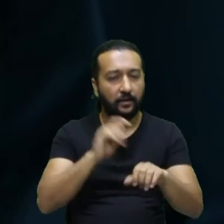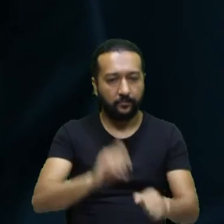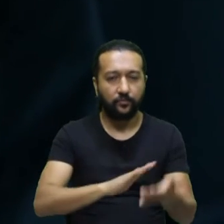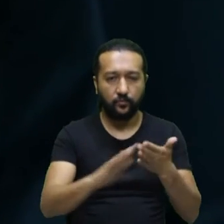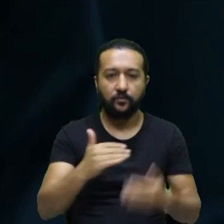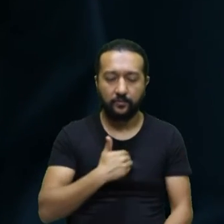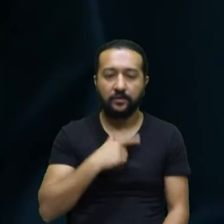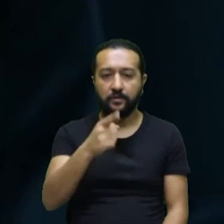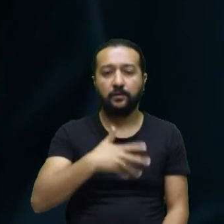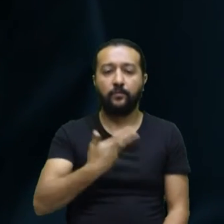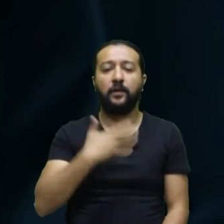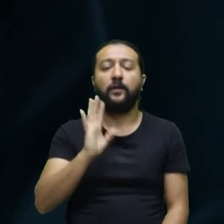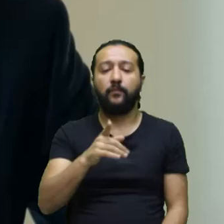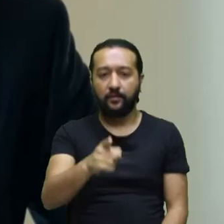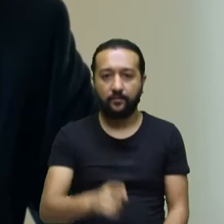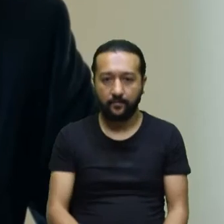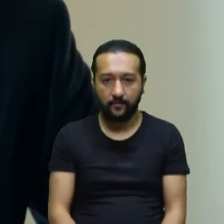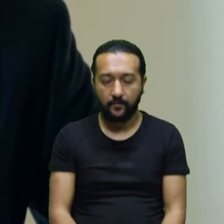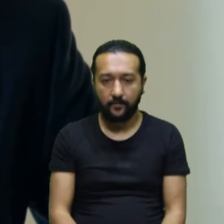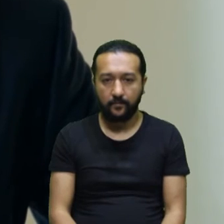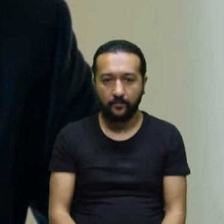Halledeceğim ben. Siz merak etmeyin.